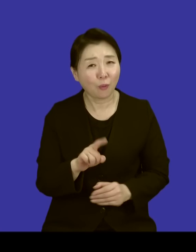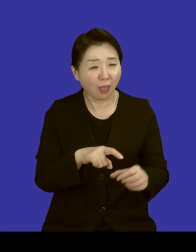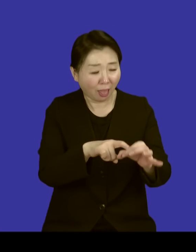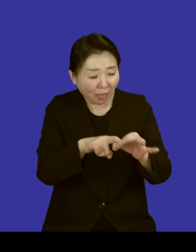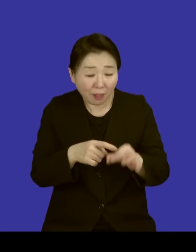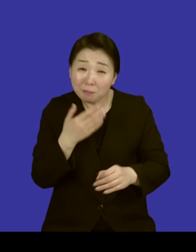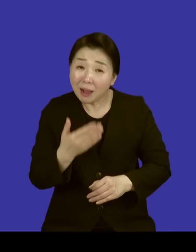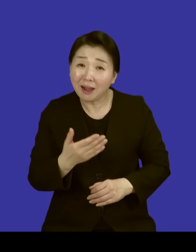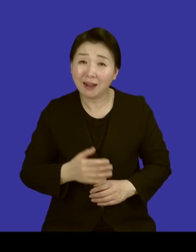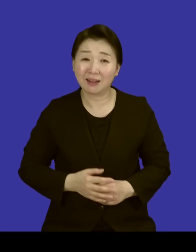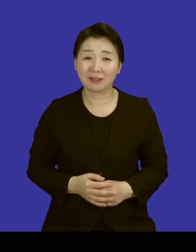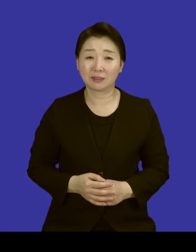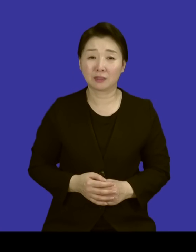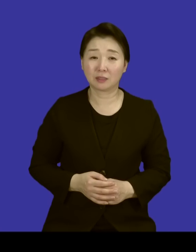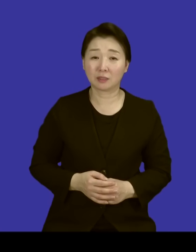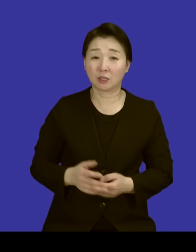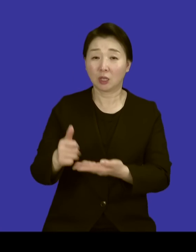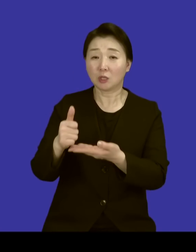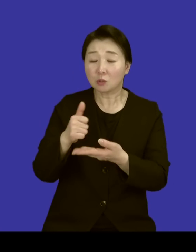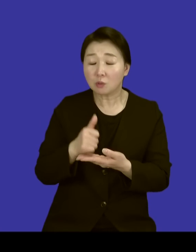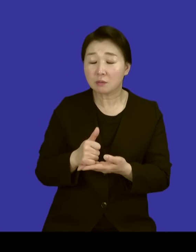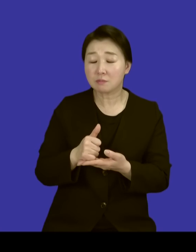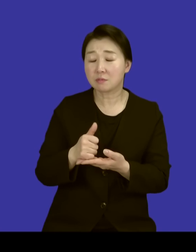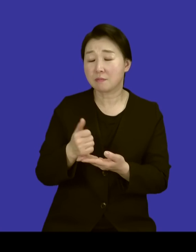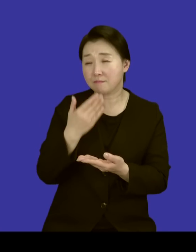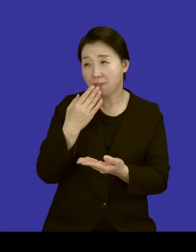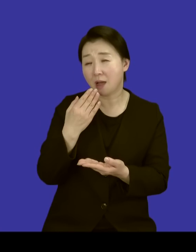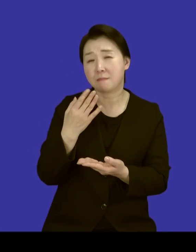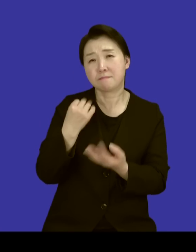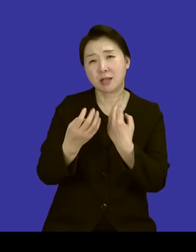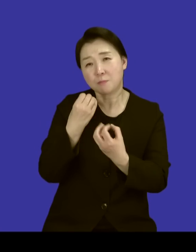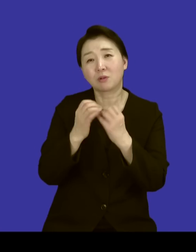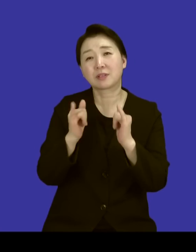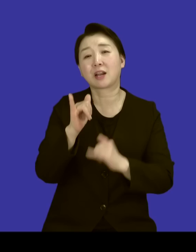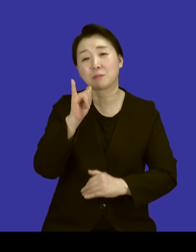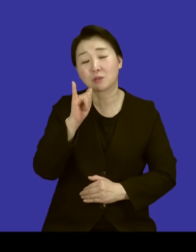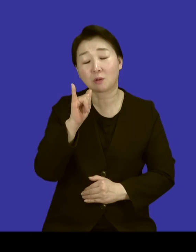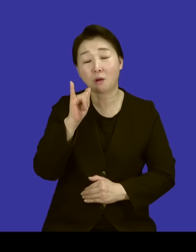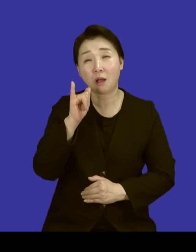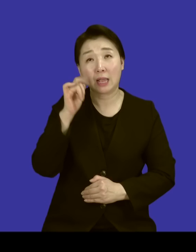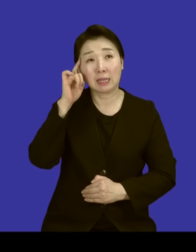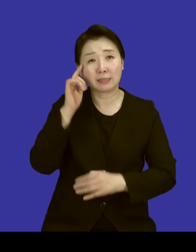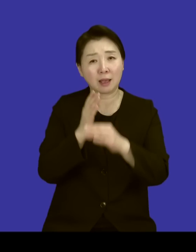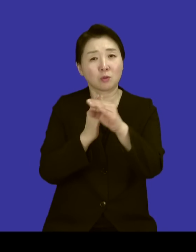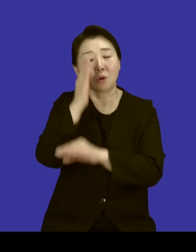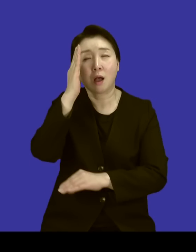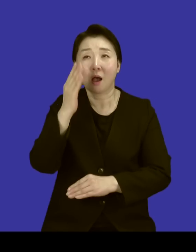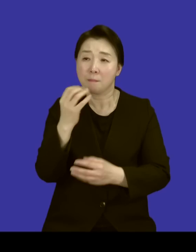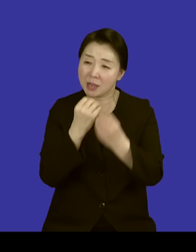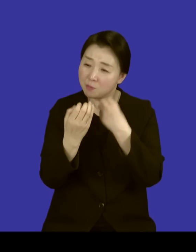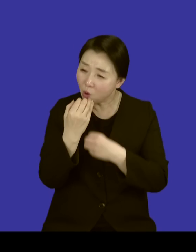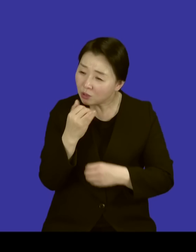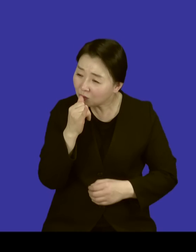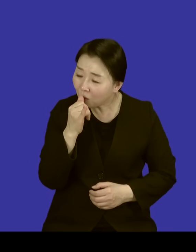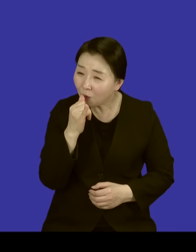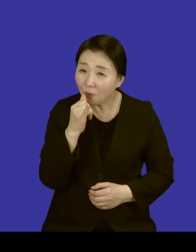그 손님들이 밥을 유난히 많이 드시는 분들이 계시거든요. 그러니까 상상을 초월할 정도로 많이 드시는 분